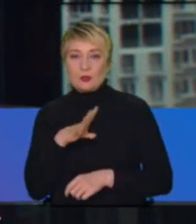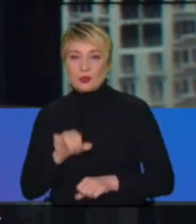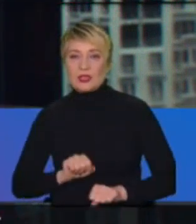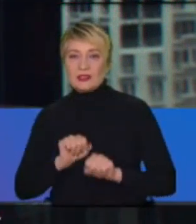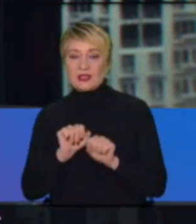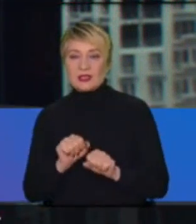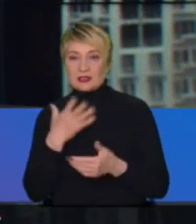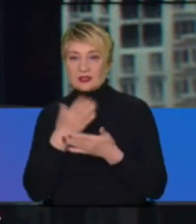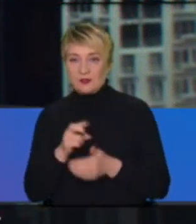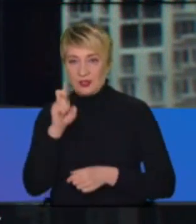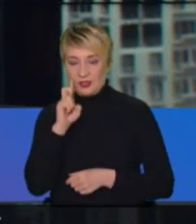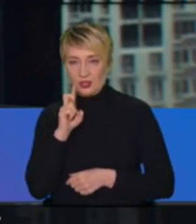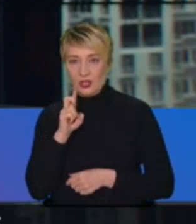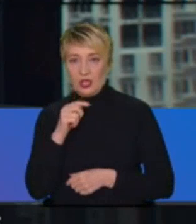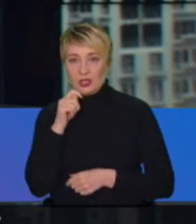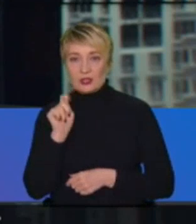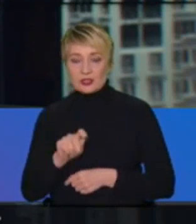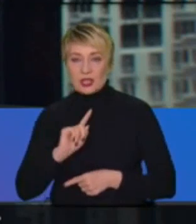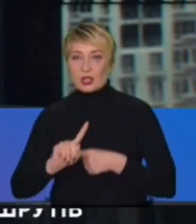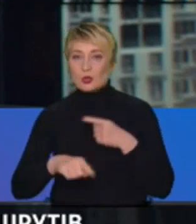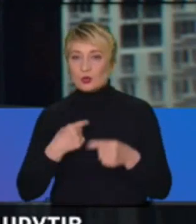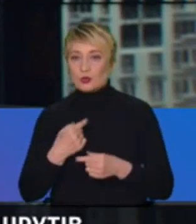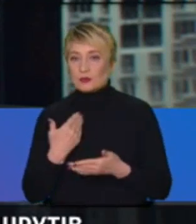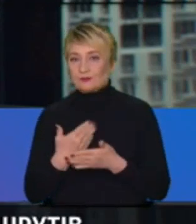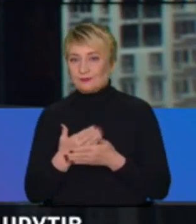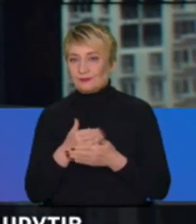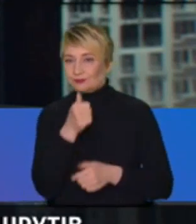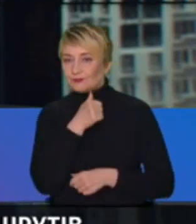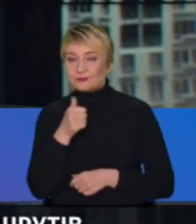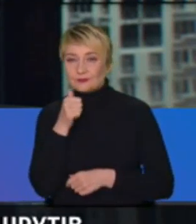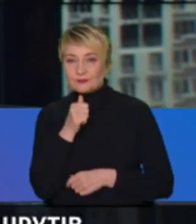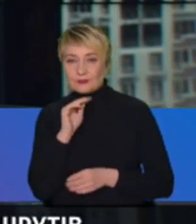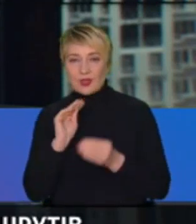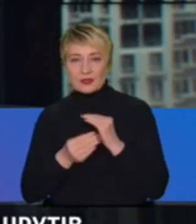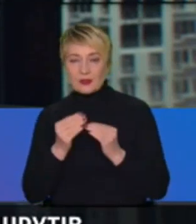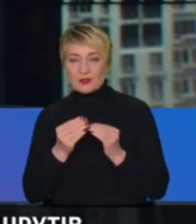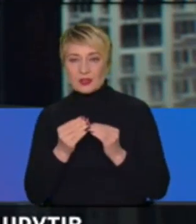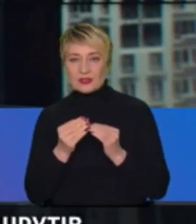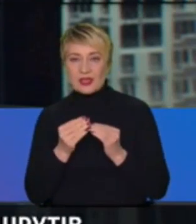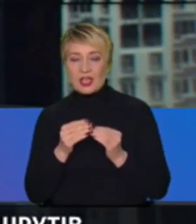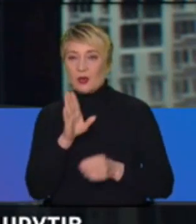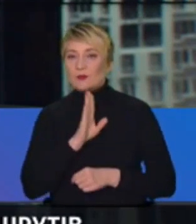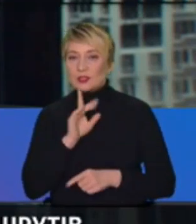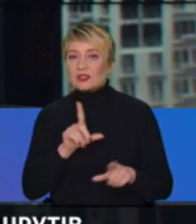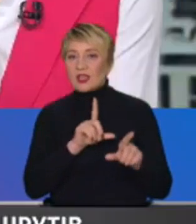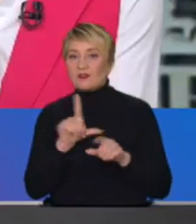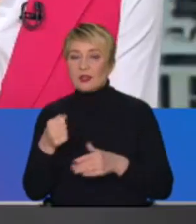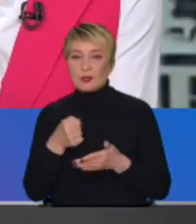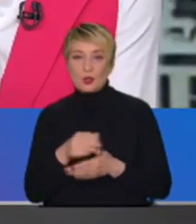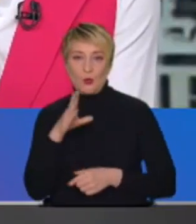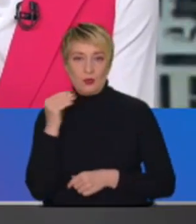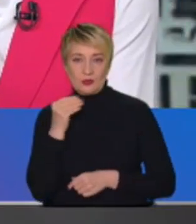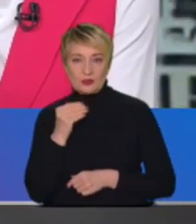Ось наступний приклад про те, як чоловік замаскувався під жінку, аби виїхати до Молдови. Такий випадок стався